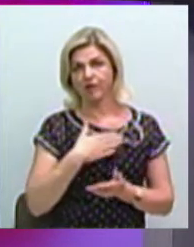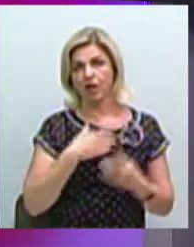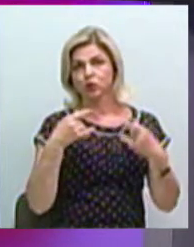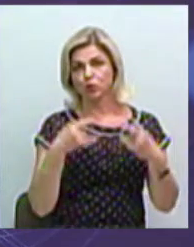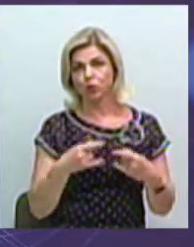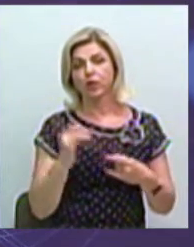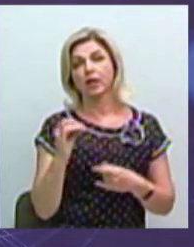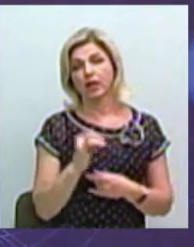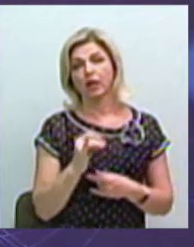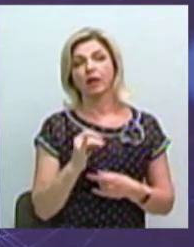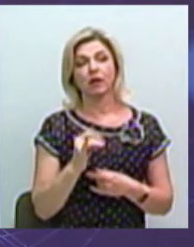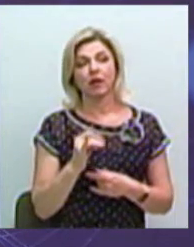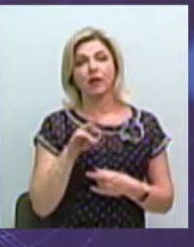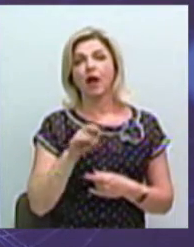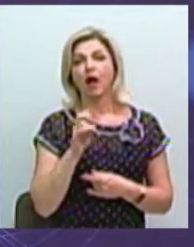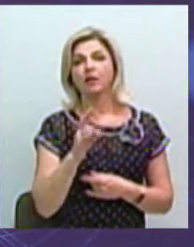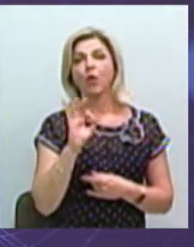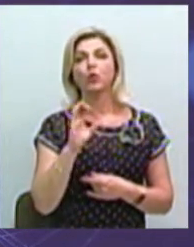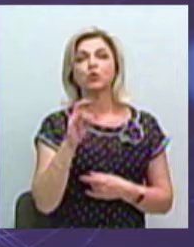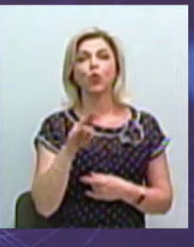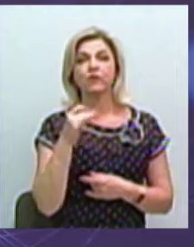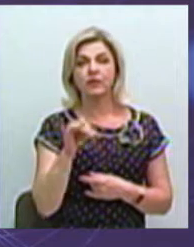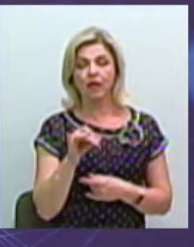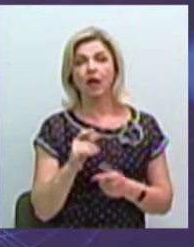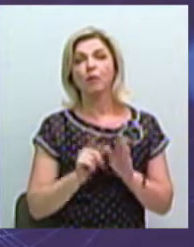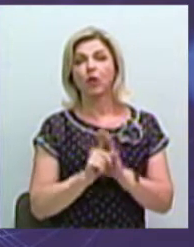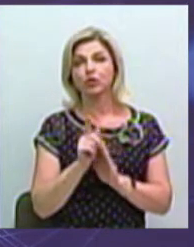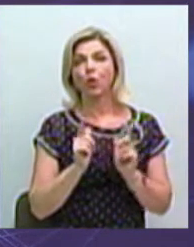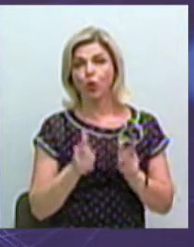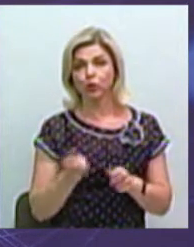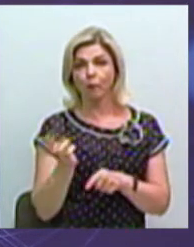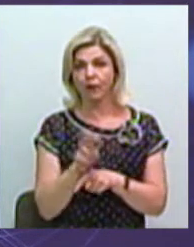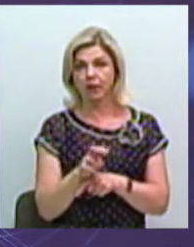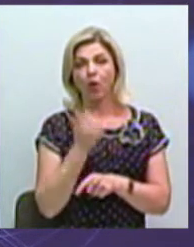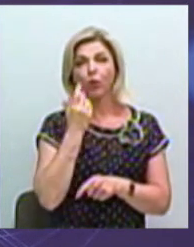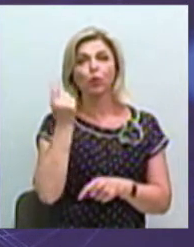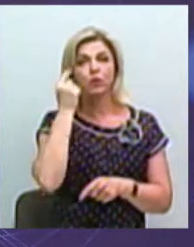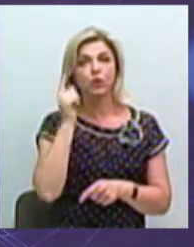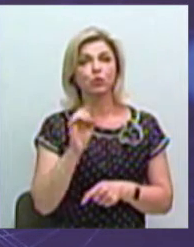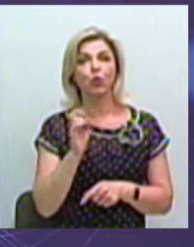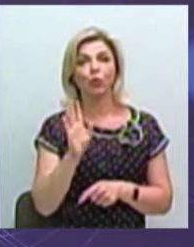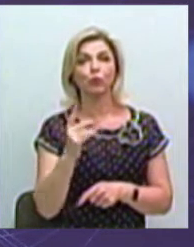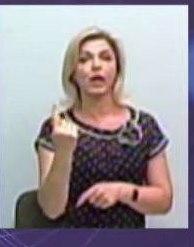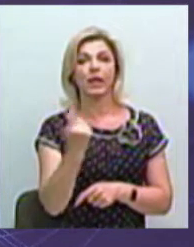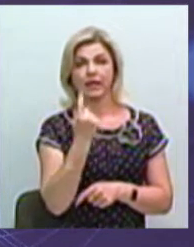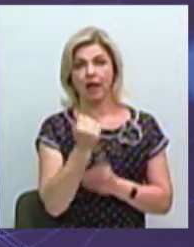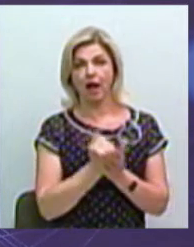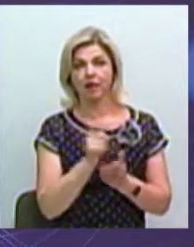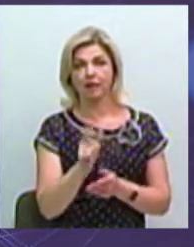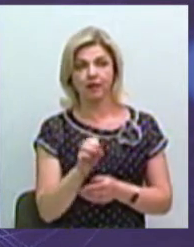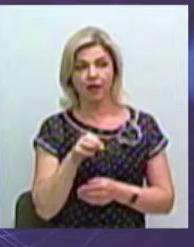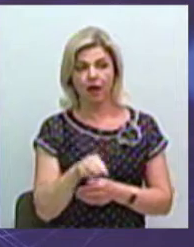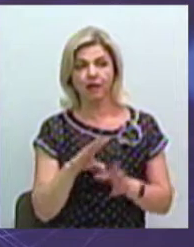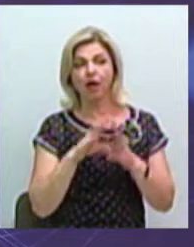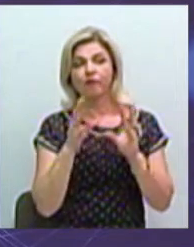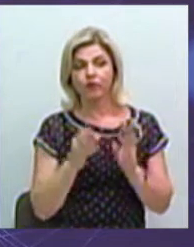студію. І Ян Островський спочатку погоджувався прибути на наш ефір, але коли дізнався, що він буде єдиним кандидатом взагалі